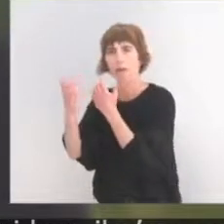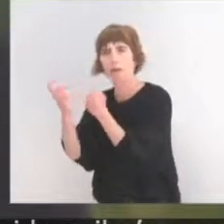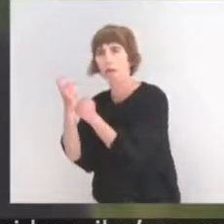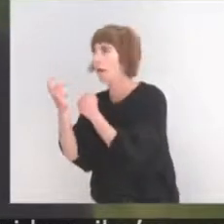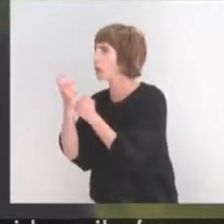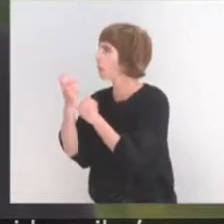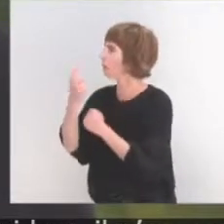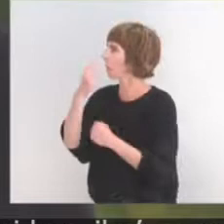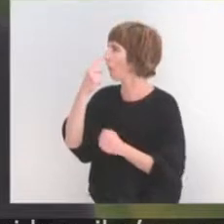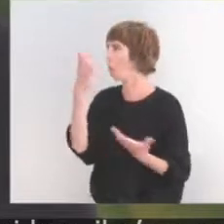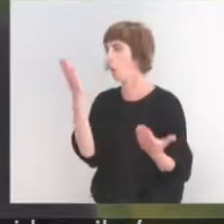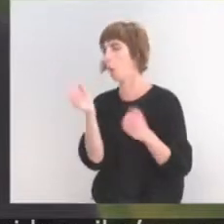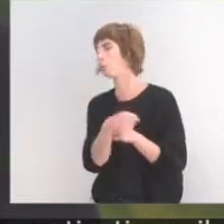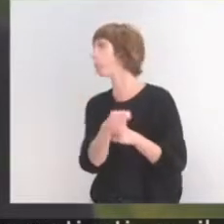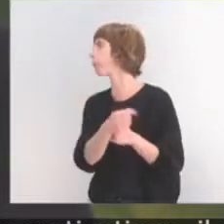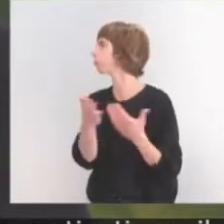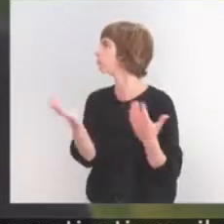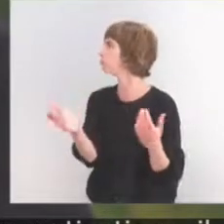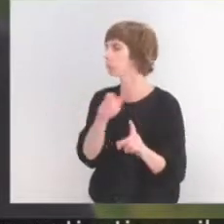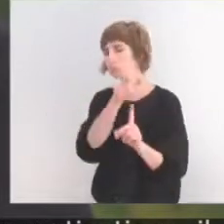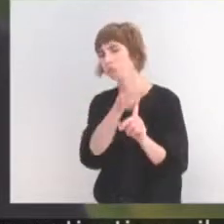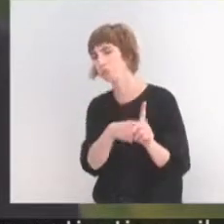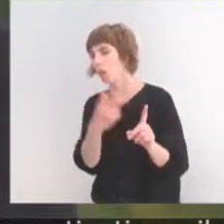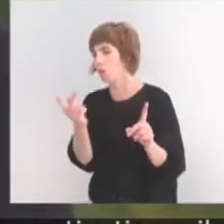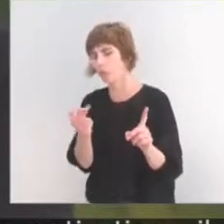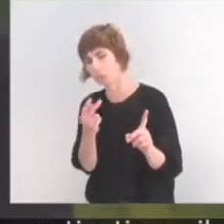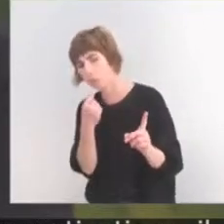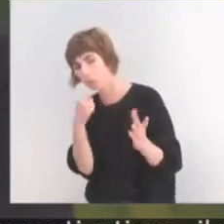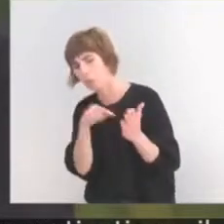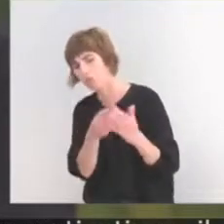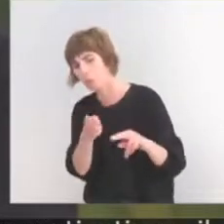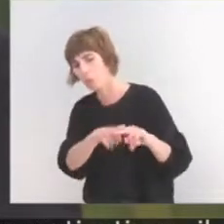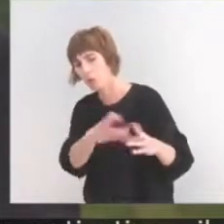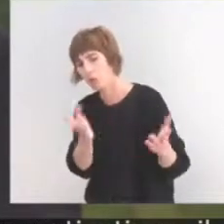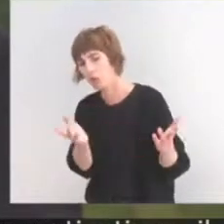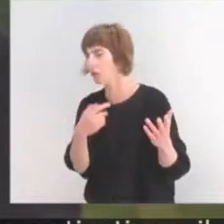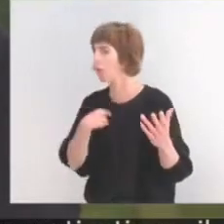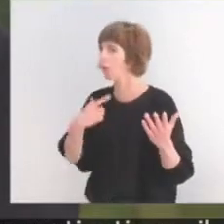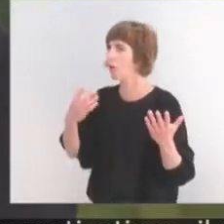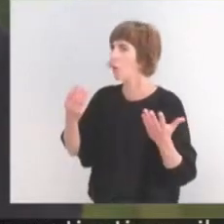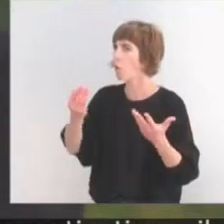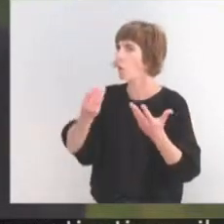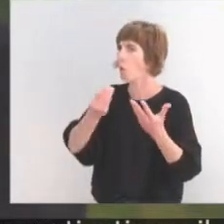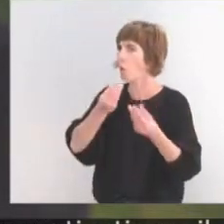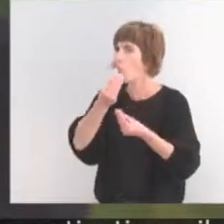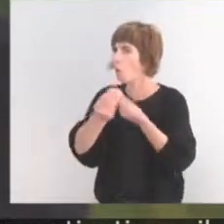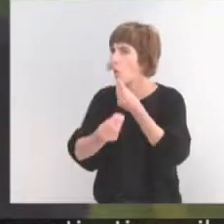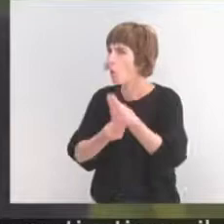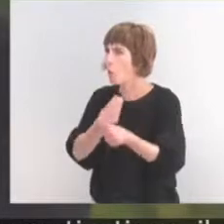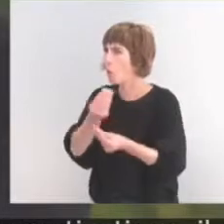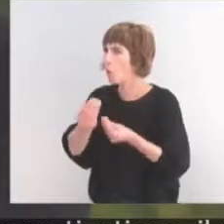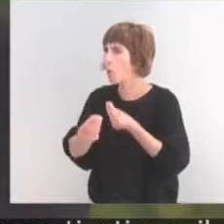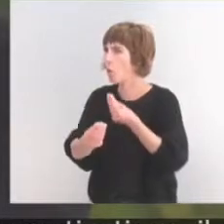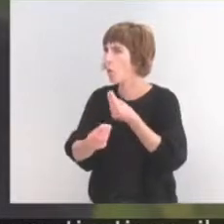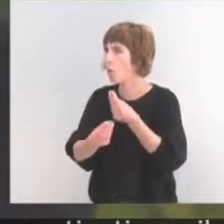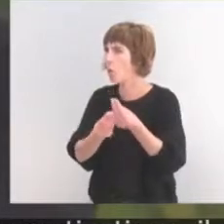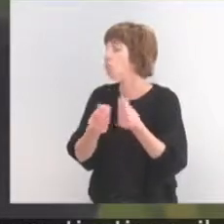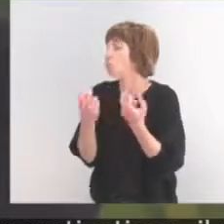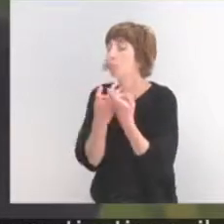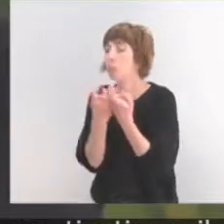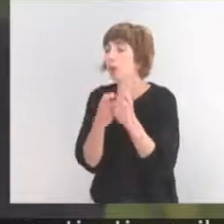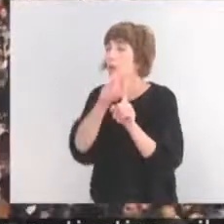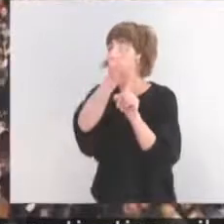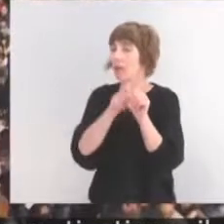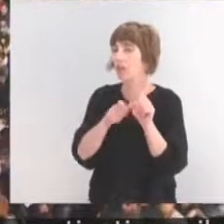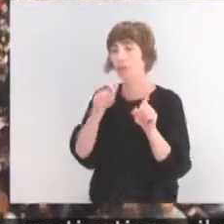si cruellement quand on entend parler, ou plutôt quand on n'entend pas parler, de ce paysan qui se suicide tous